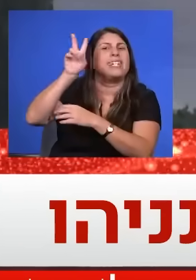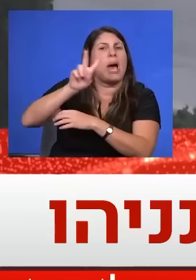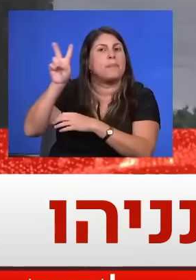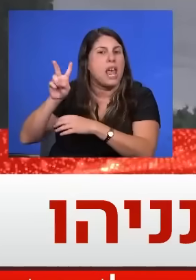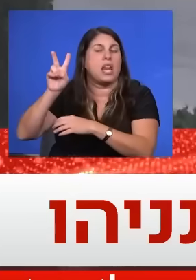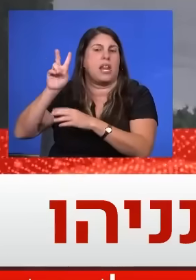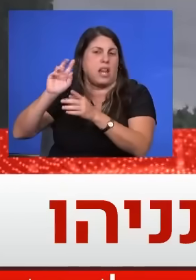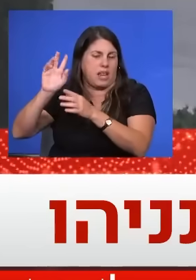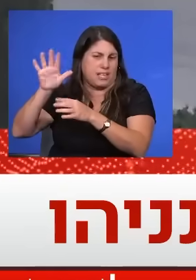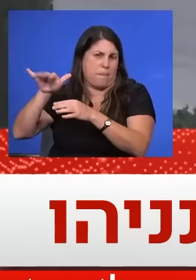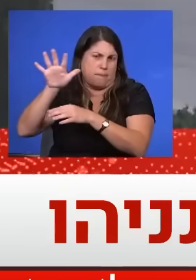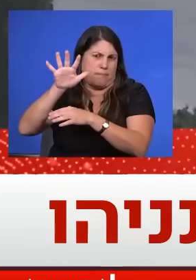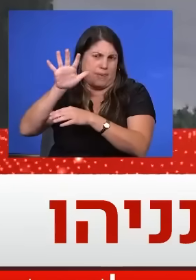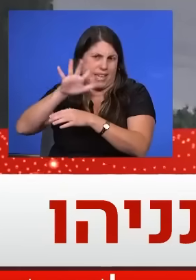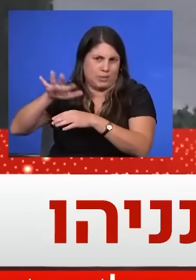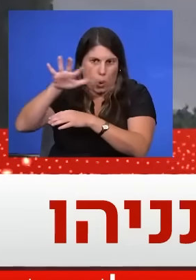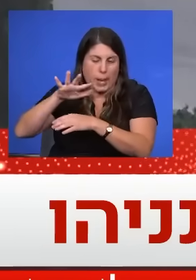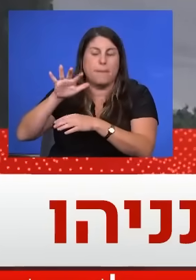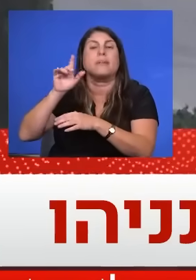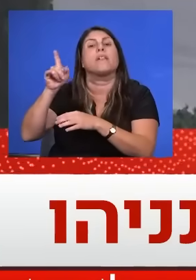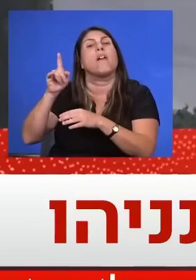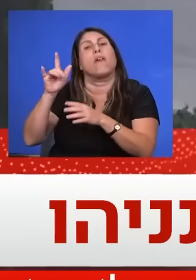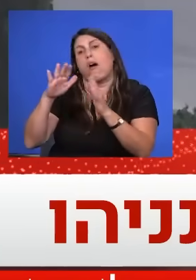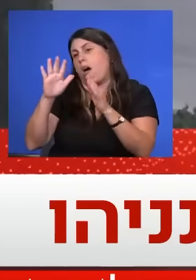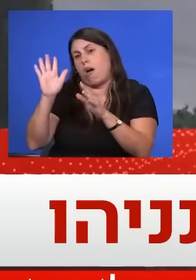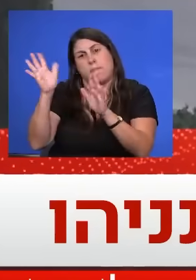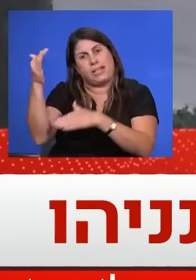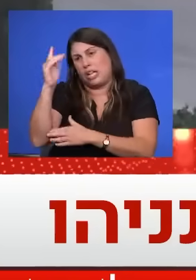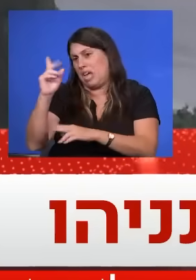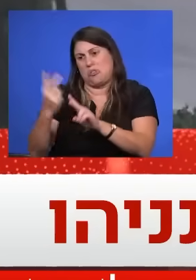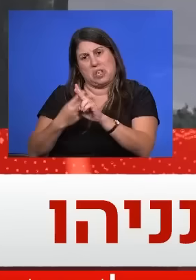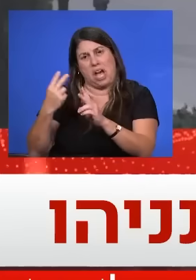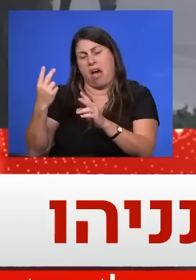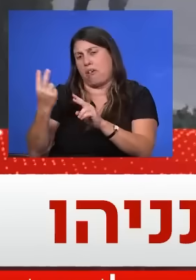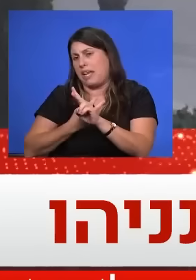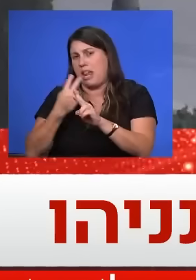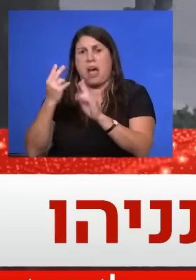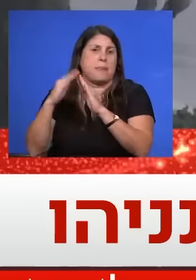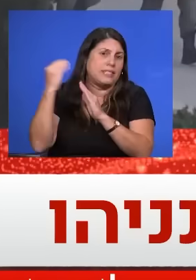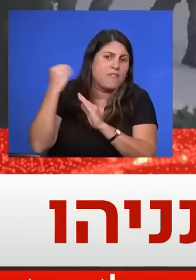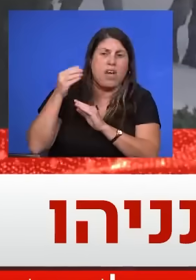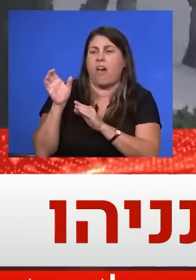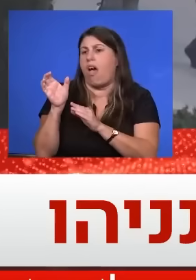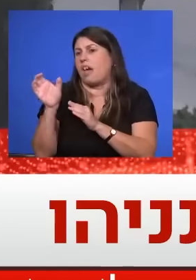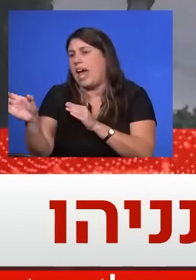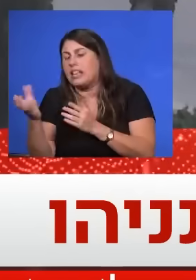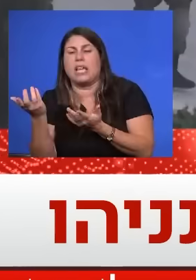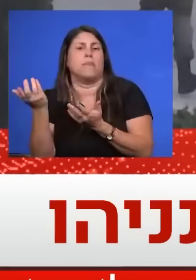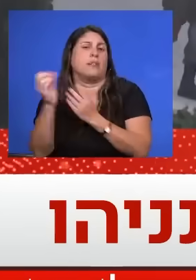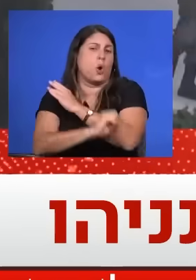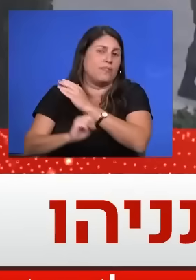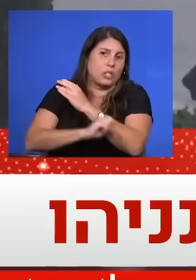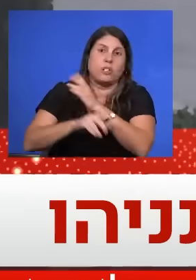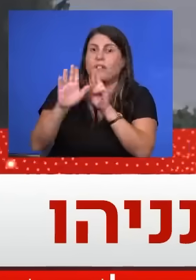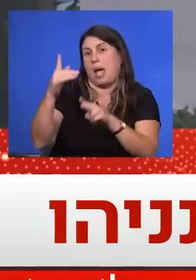להיכנס לשגרה כמעט רגילה, בתי ספר, גנים, אוניברסיטאות, וגם לפי דעתי ניתן לשחרר ממילואים